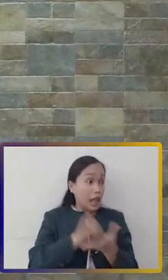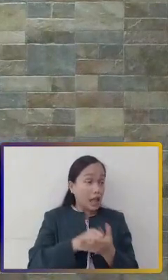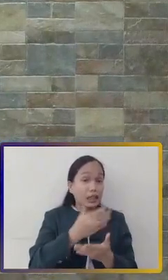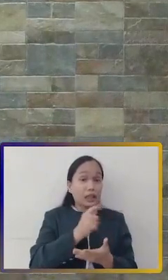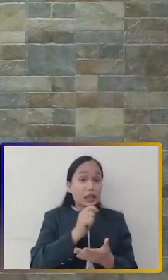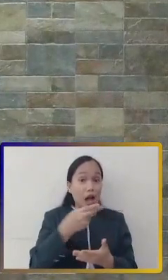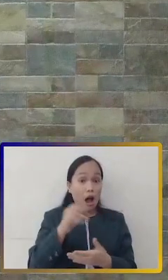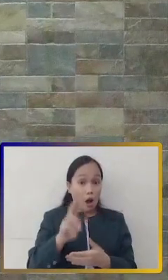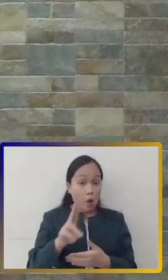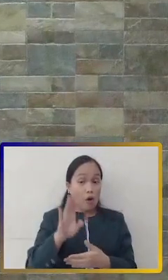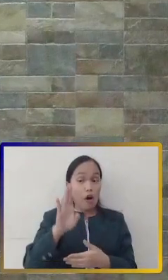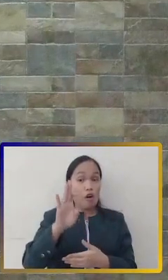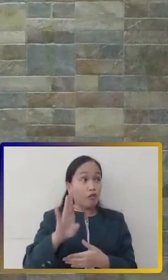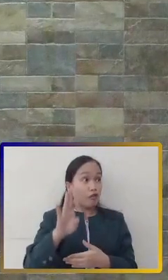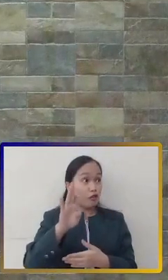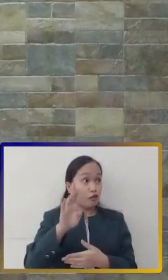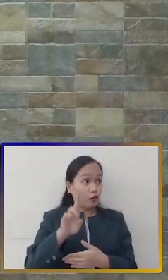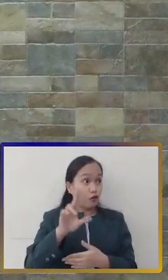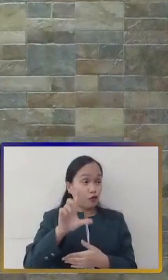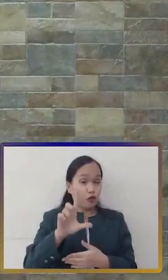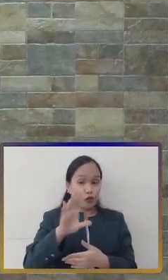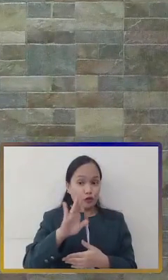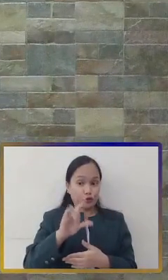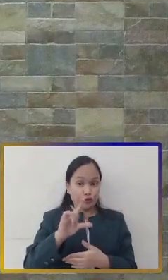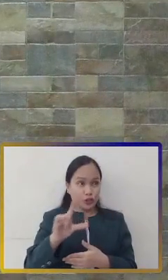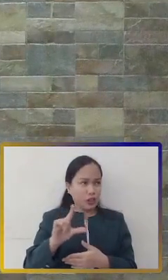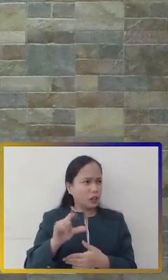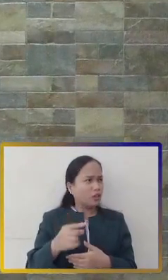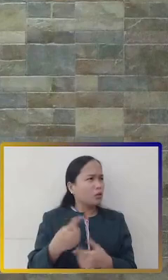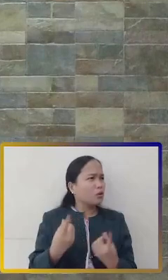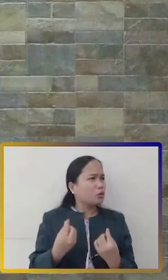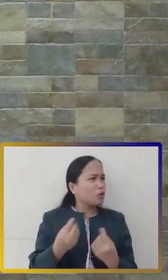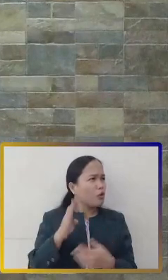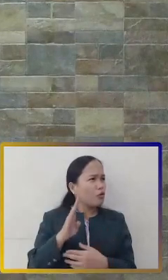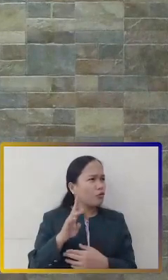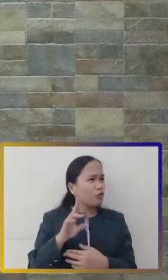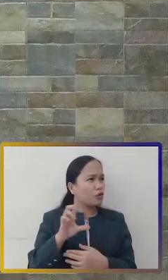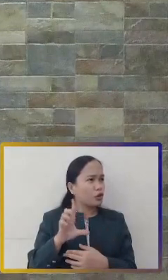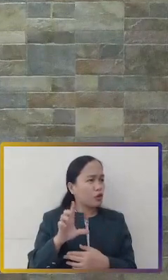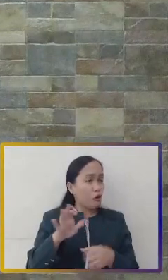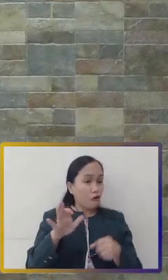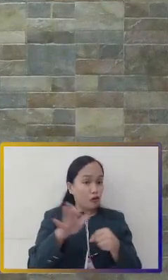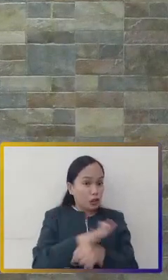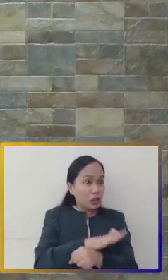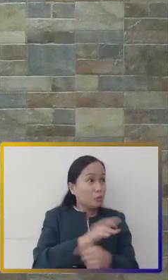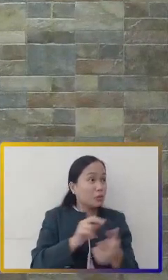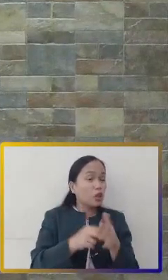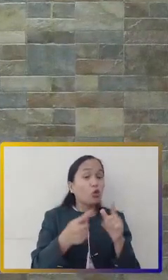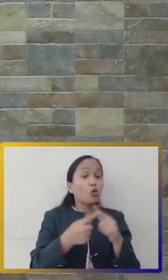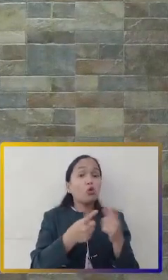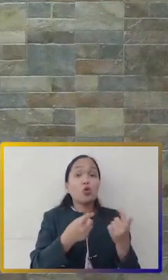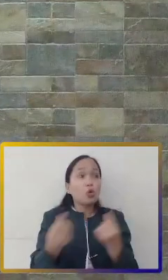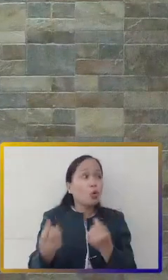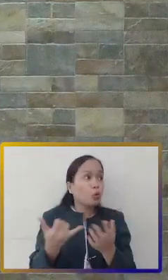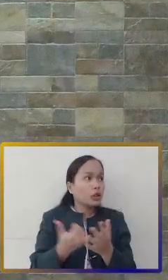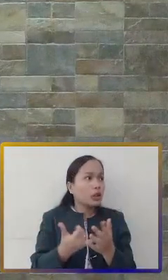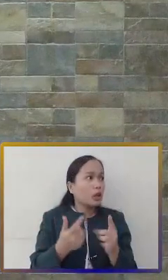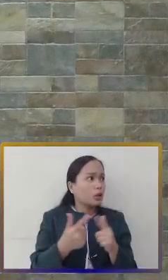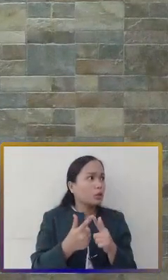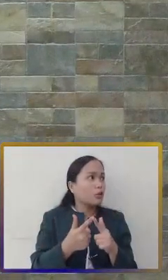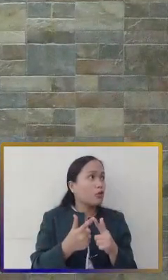required to pay attention? So that we will be able to fulfill it. The word fulfill here, it means to level